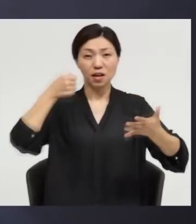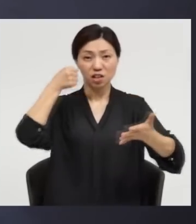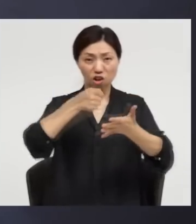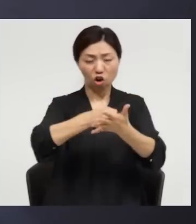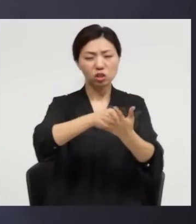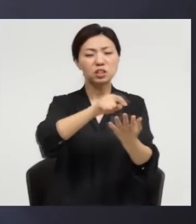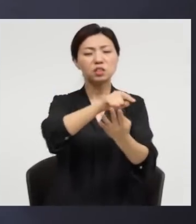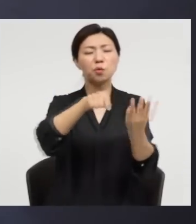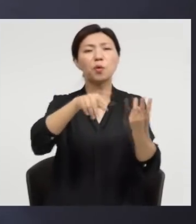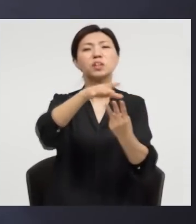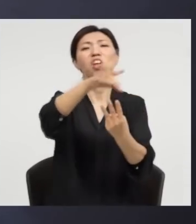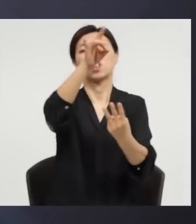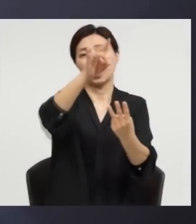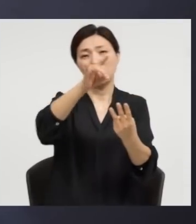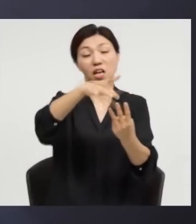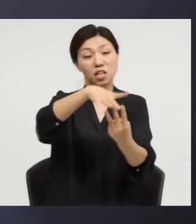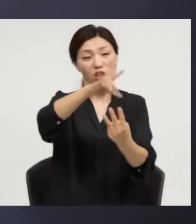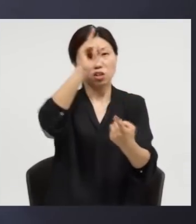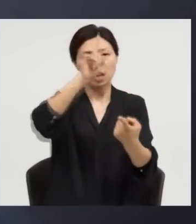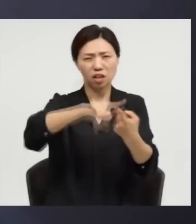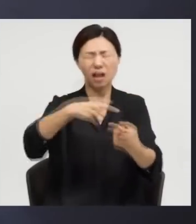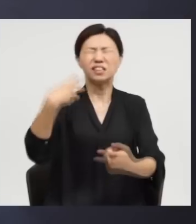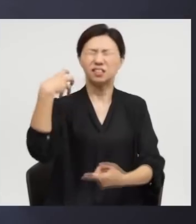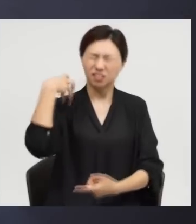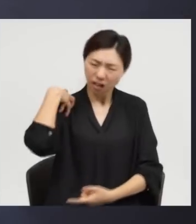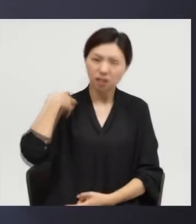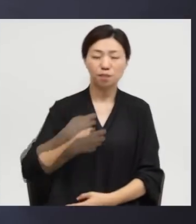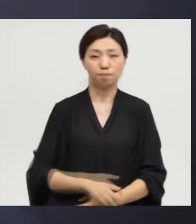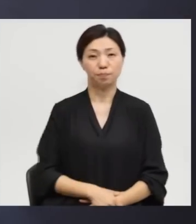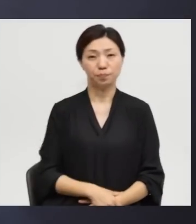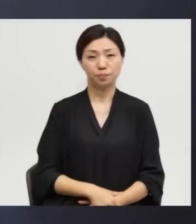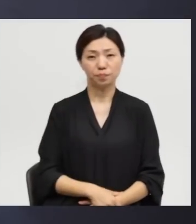중에 선택을 할 수밖에 없고 선택에 따른 책임을 질